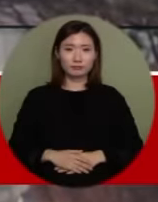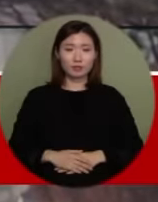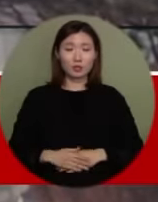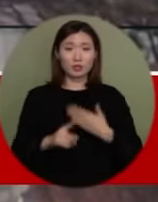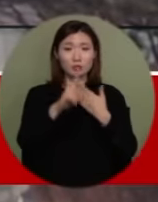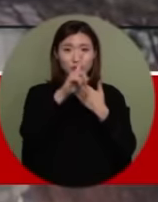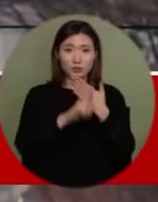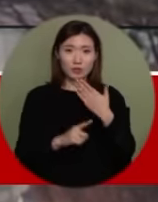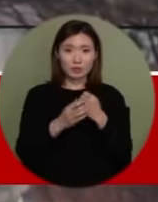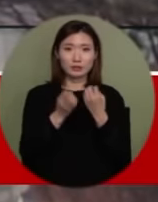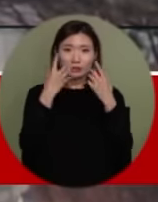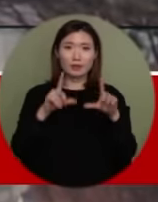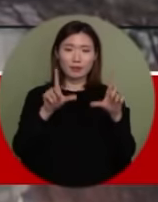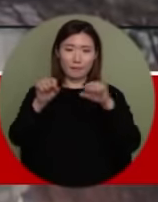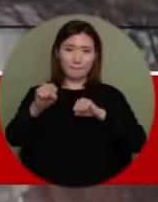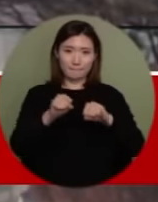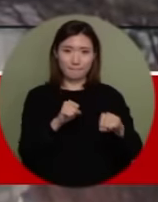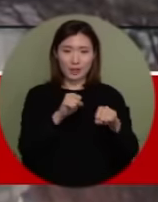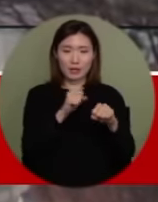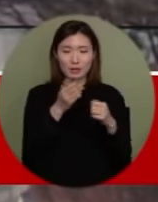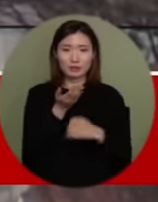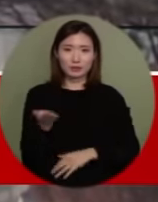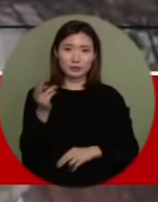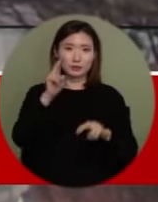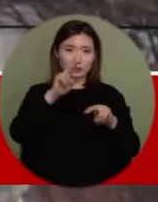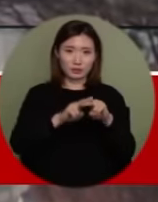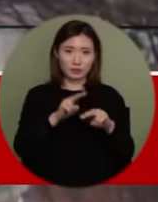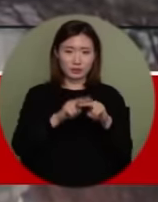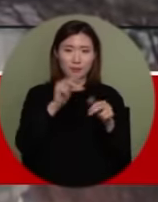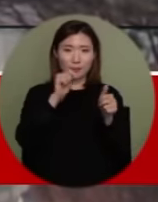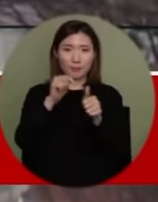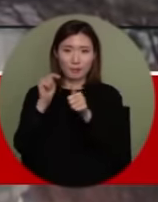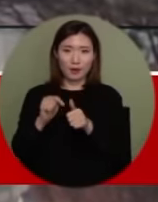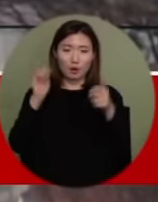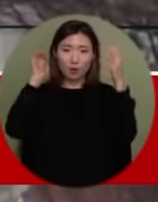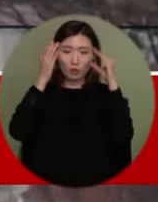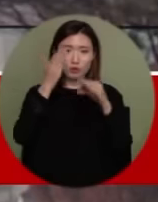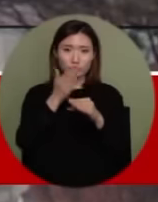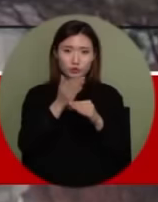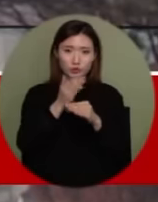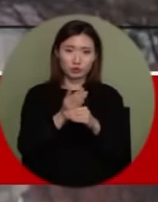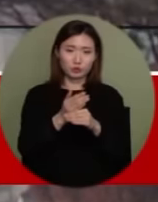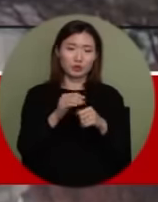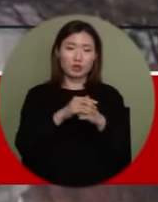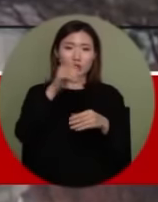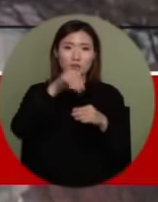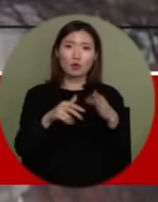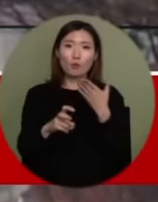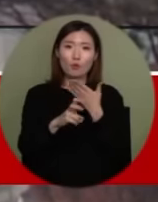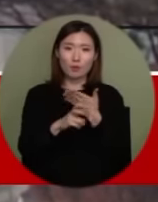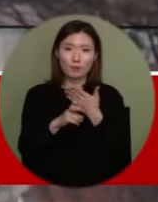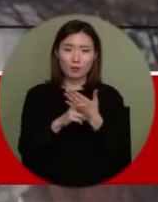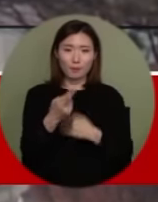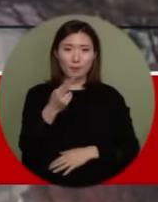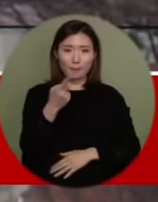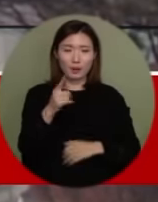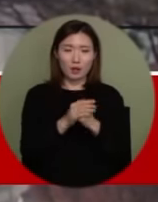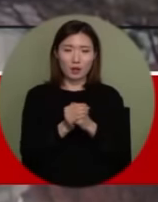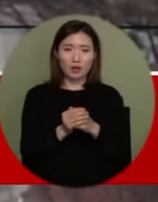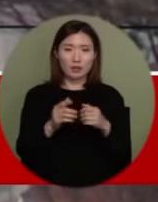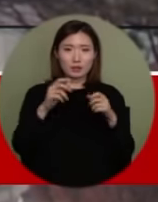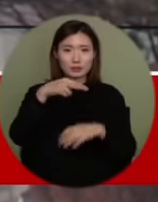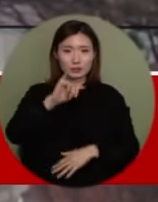구리 씨가 새해 단행한 승진 인사로 곤욕을 치르고 있습니다. 구리 시장이 선거법 위반으로 공석이 되면서 시장 권한대행이